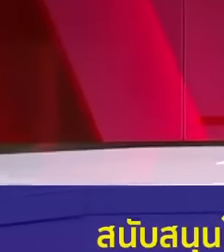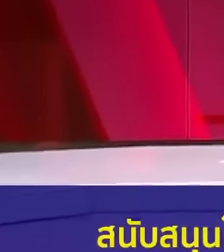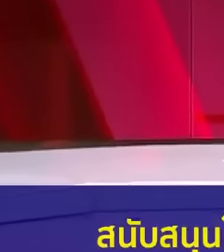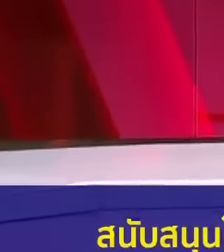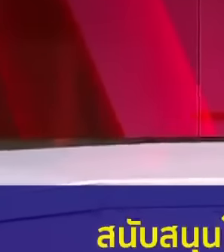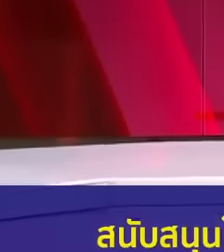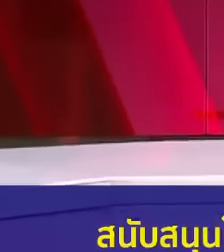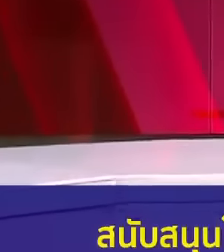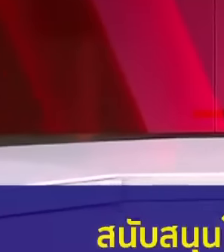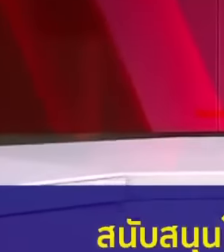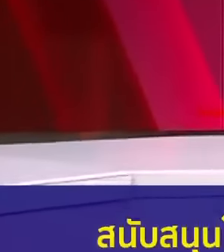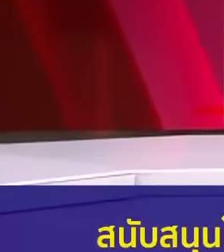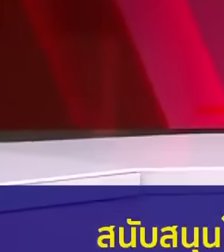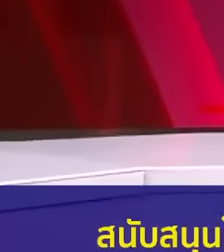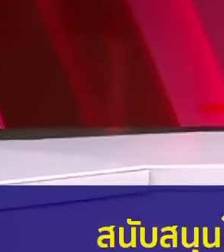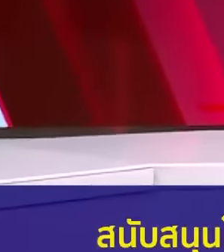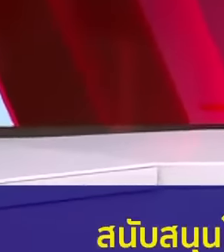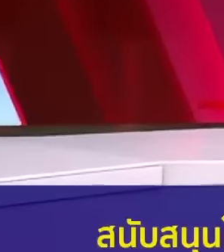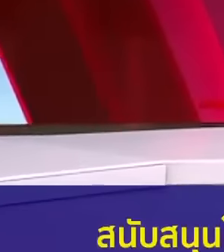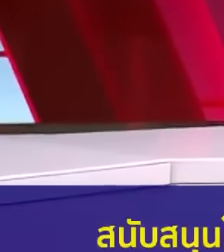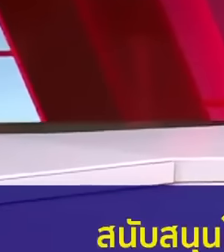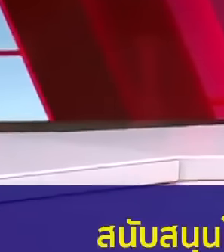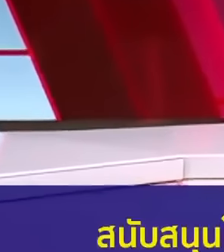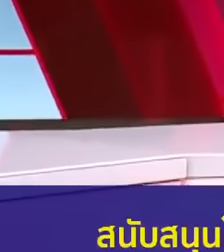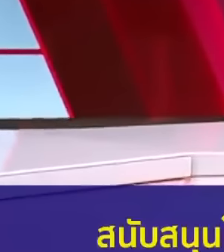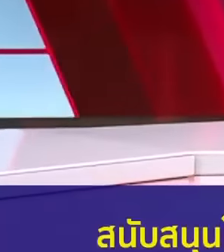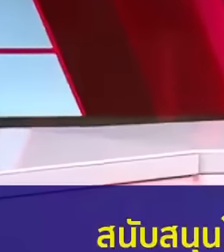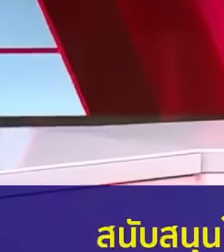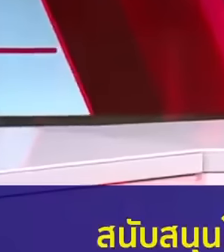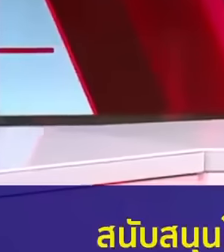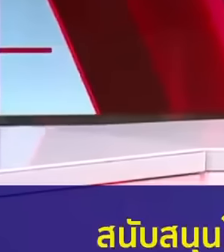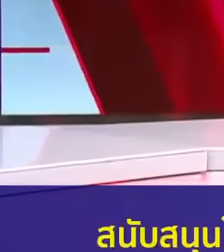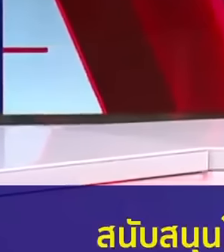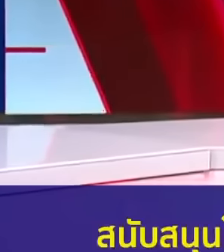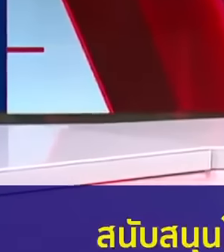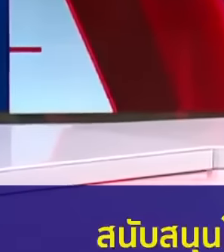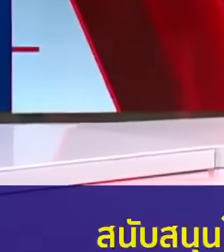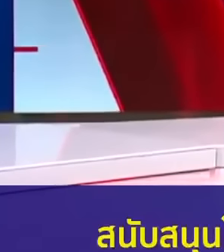ธีกรดาราที่เหลืออยู่จะทำยังไงรวมถึงประเด็นเทว